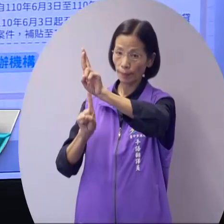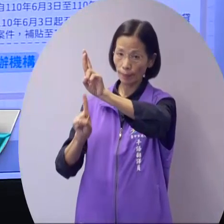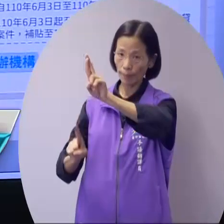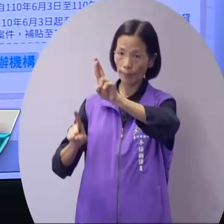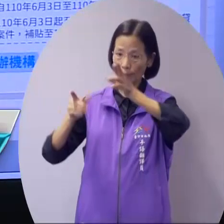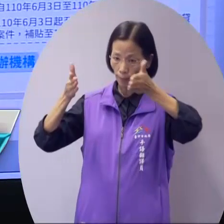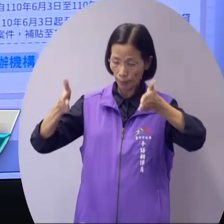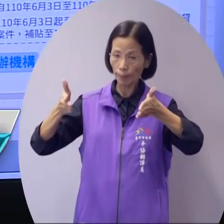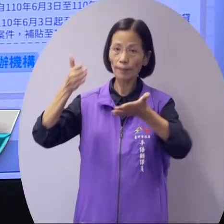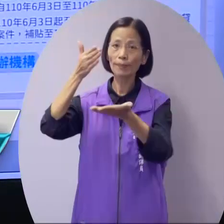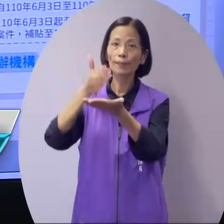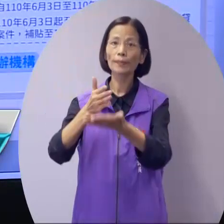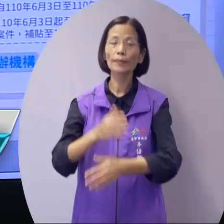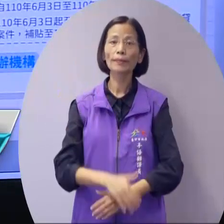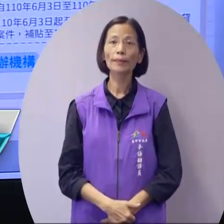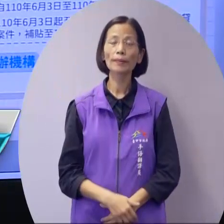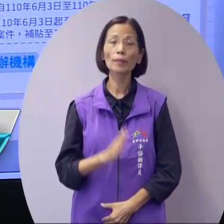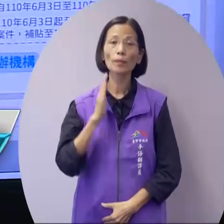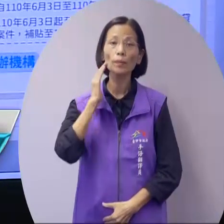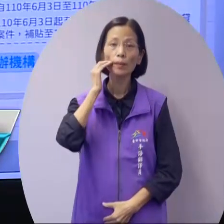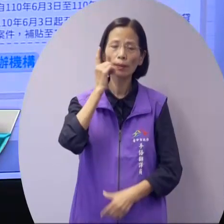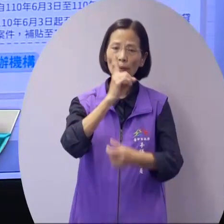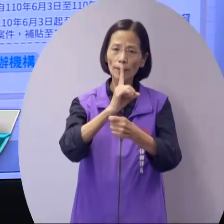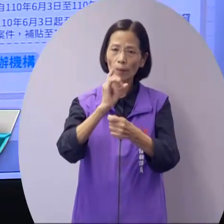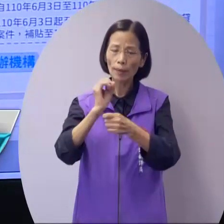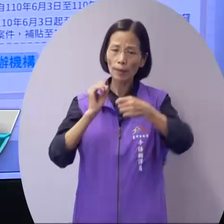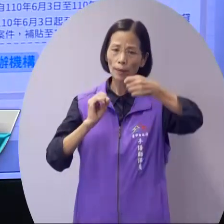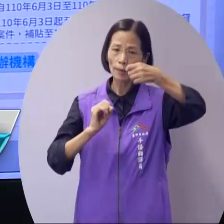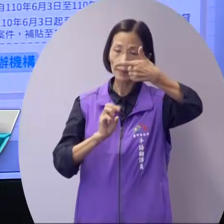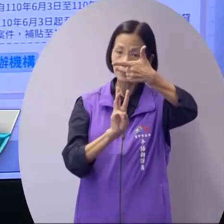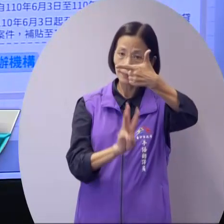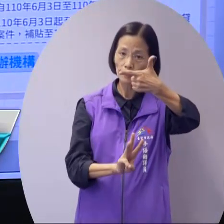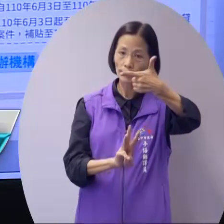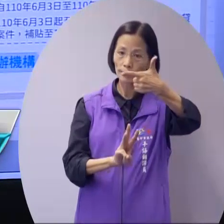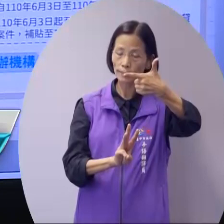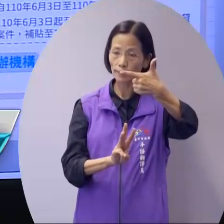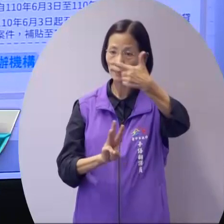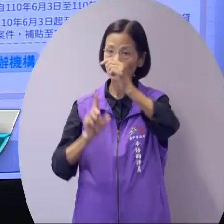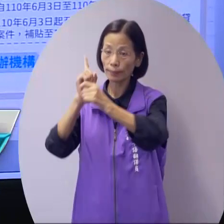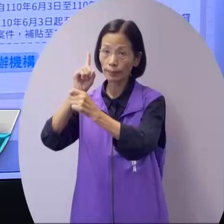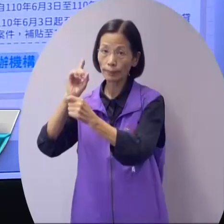2014年12月31日为止，那如果2014年6月3号至